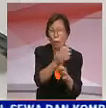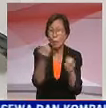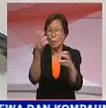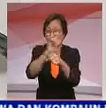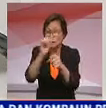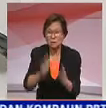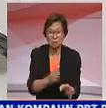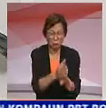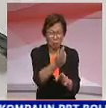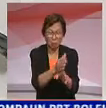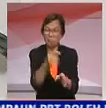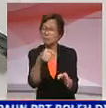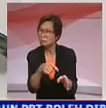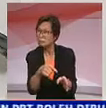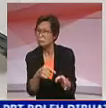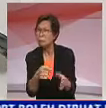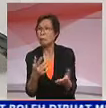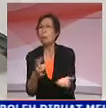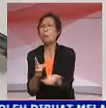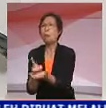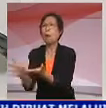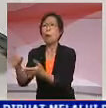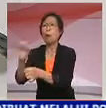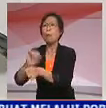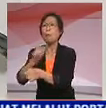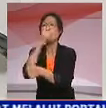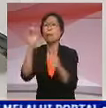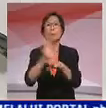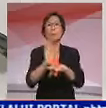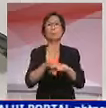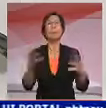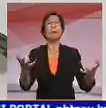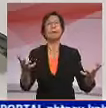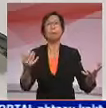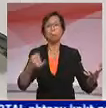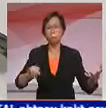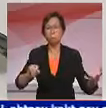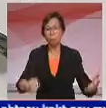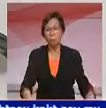ini hilang punca pencarian kerana perniagaan tidak beroperasi.